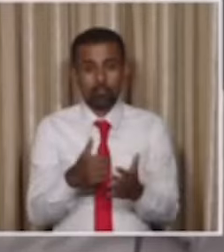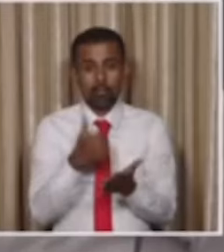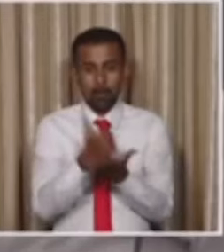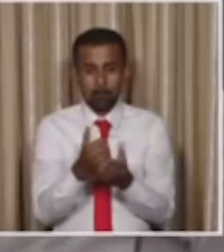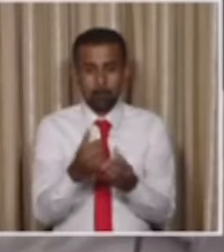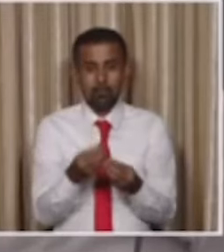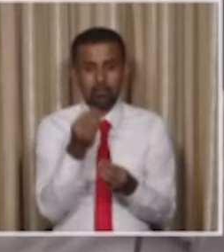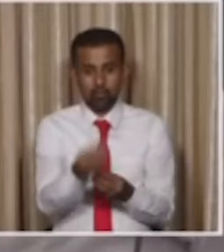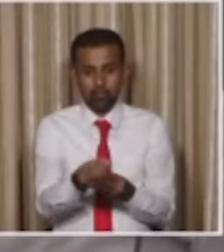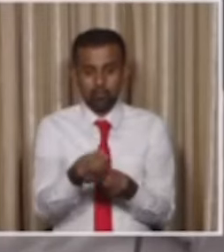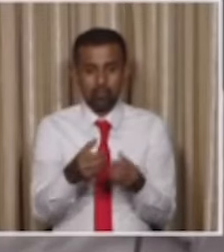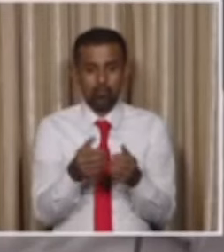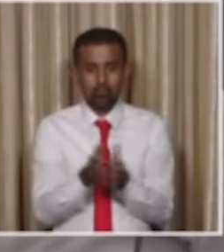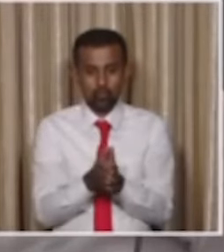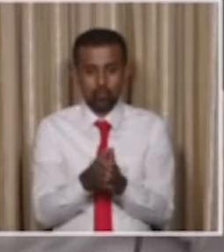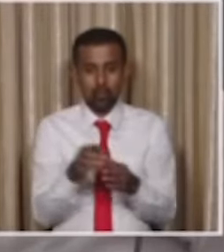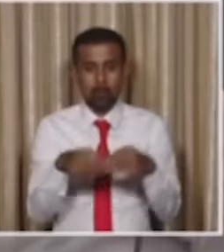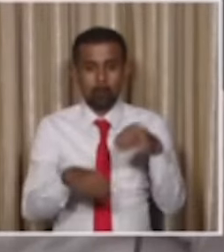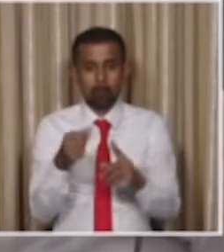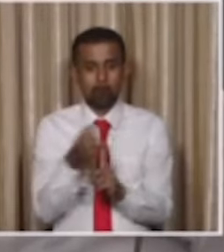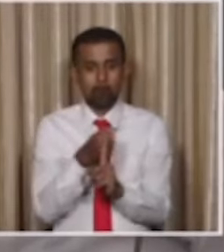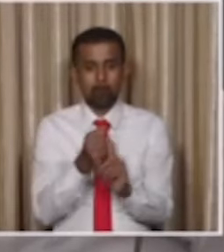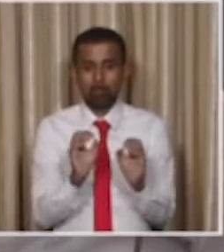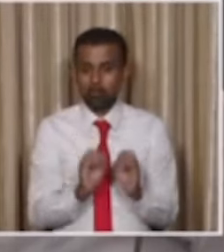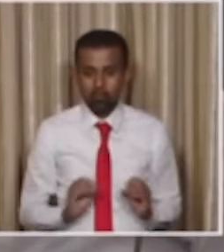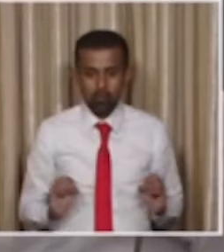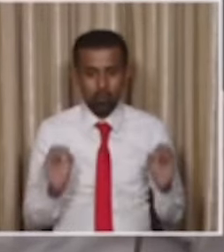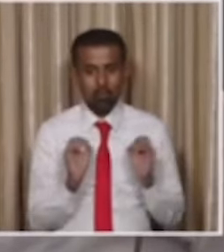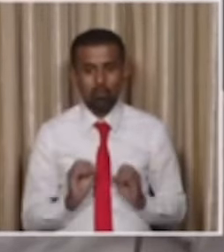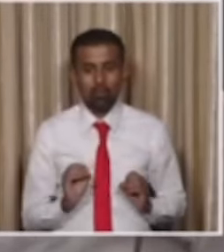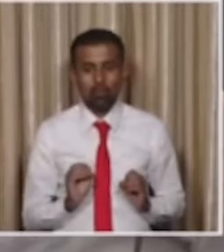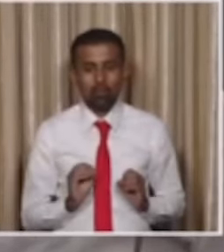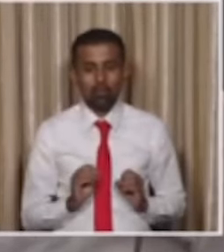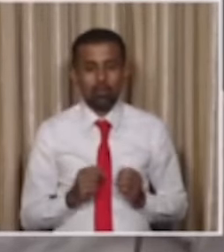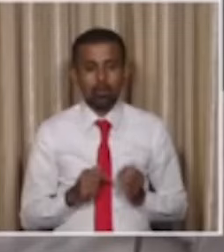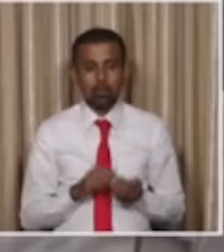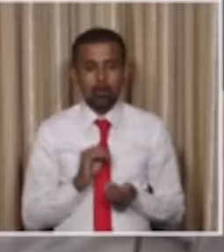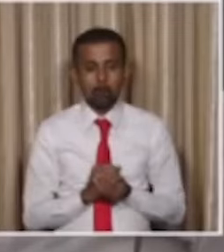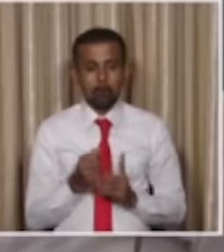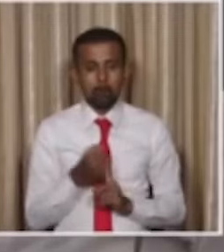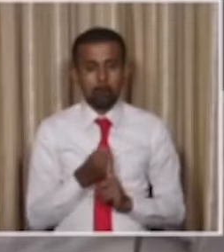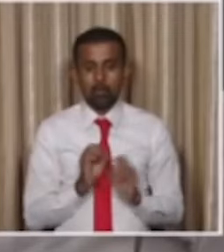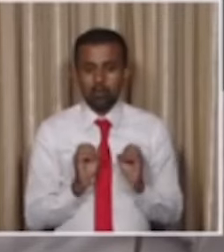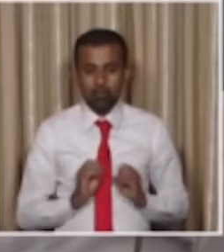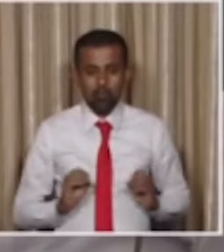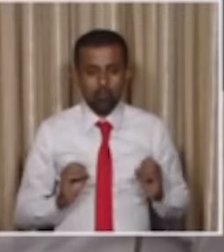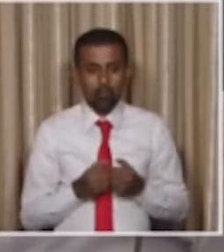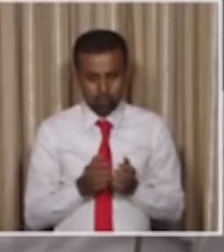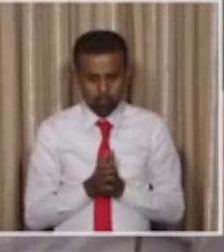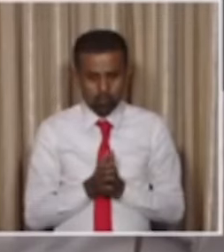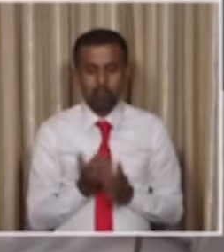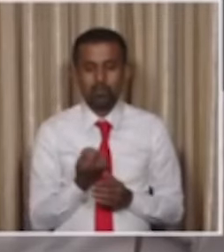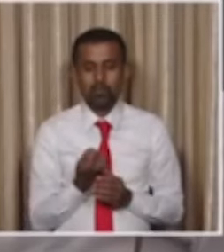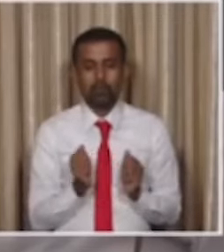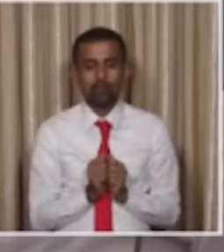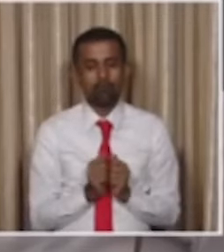කළේ ඒ ස්වාධීනව දේශපාලන බලපෑමකින් තොරව මහා භාණ්ඩාගාරයේ බලපෑමෙන් තොරව ස්වාධීනව මුල්ලේ කටයුතු කරගෙන